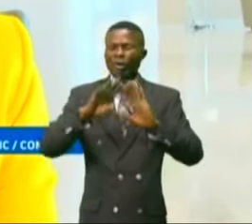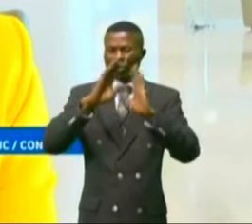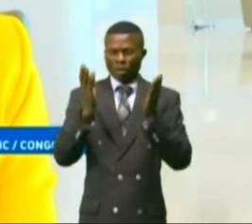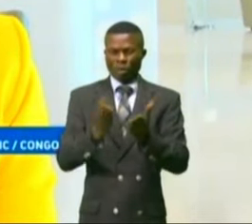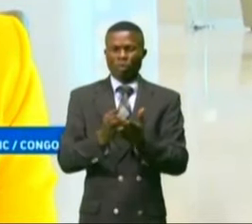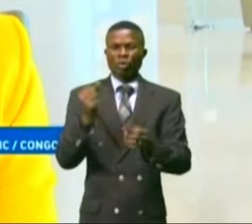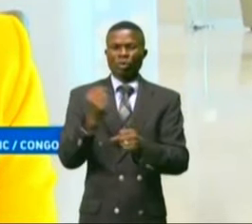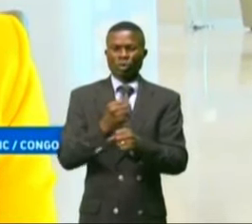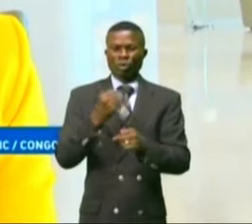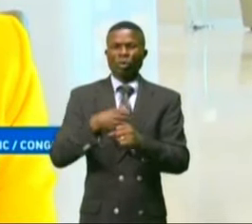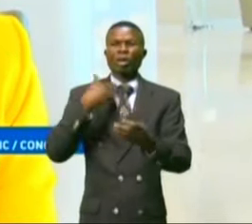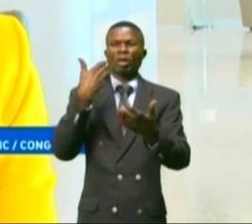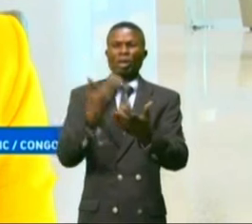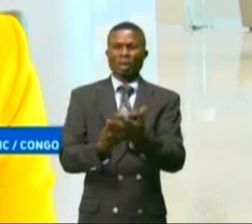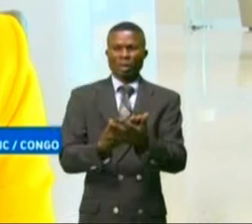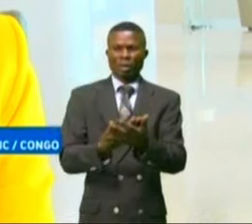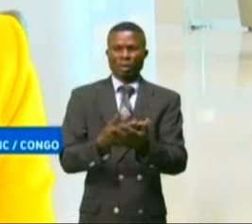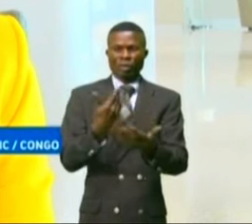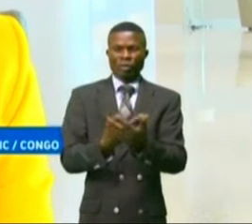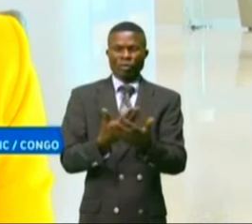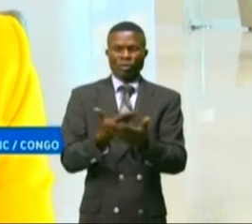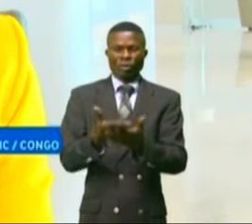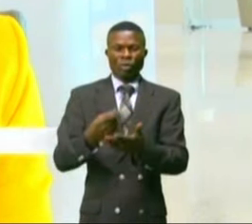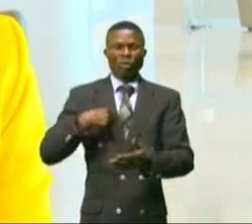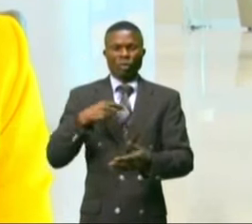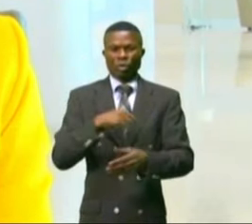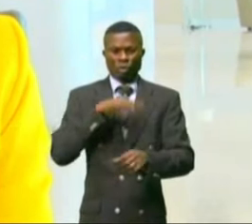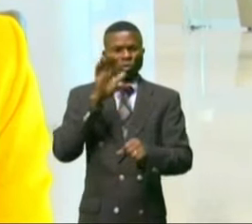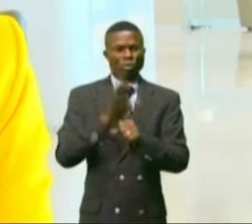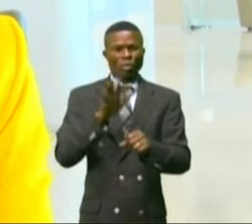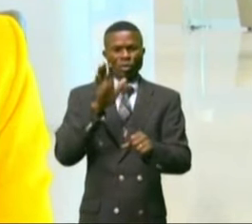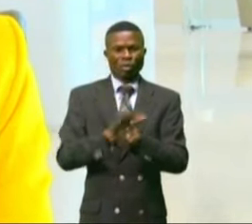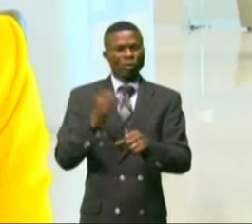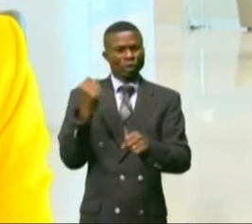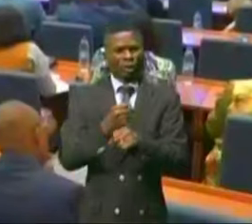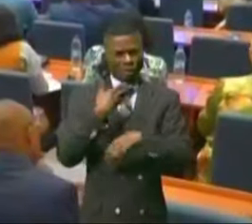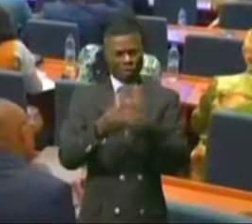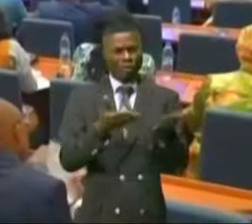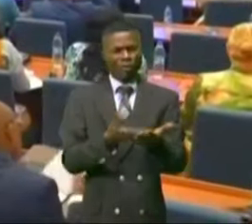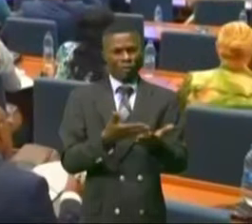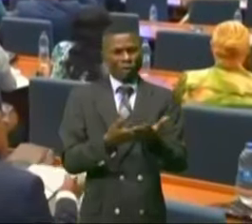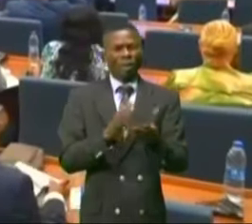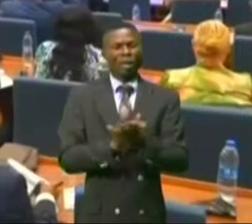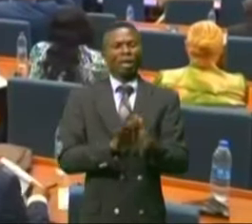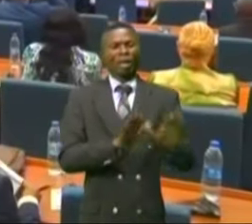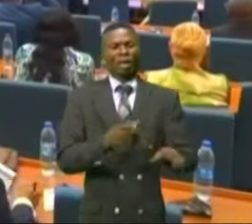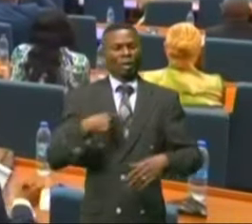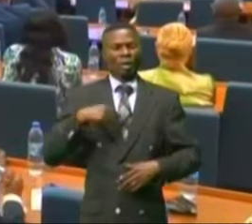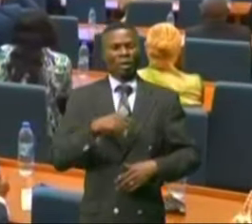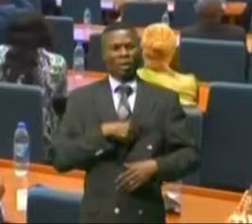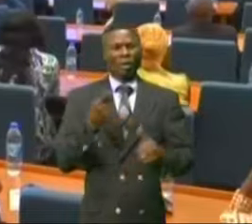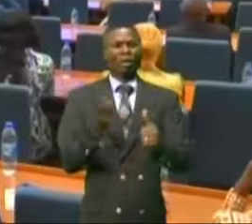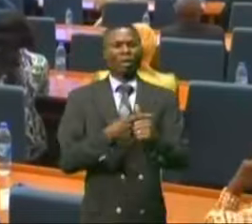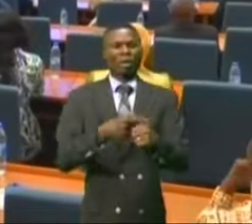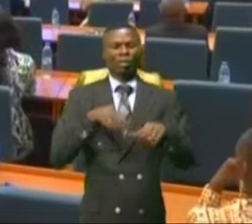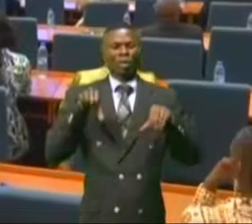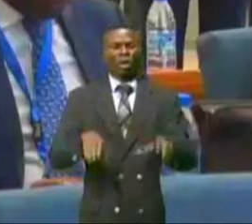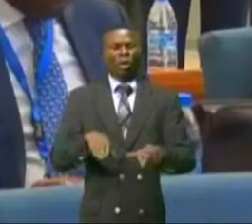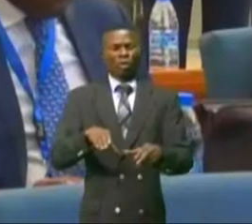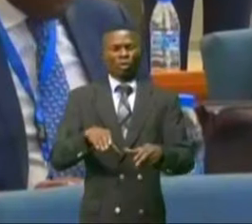loi arrive assez rapidement. Parce qu'on a beaucoup, beaucoup, beaucoup de travail qui nous attend. Nous rêvons tous d'un Congo